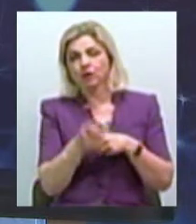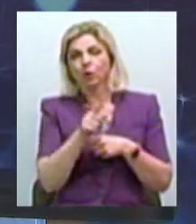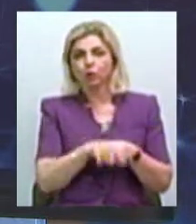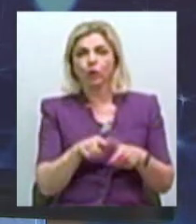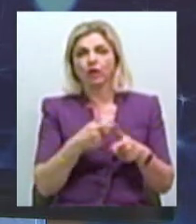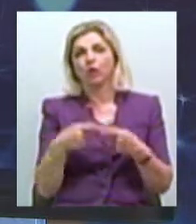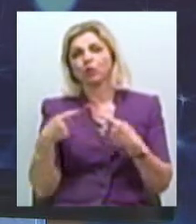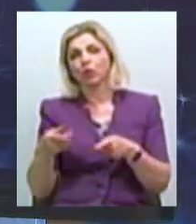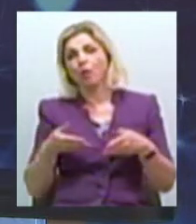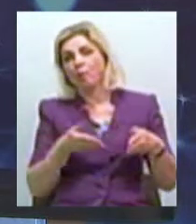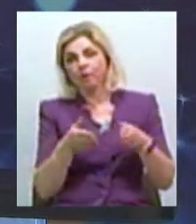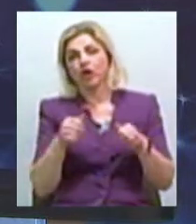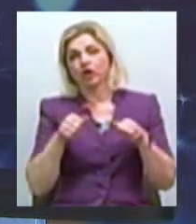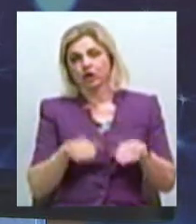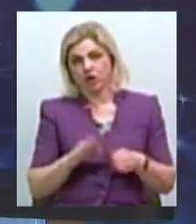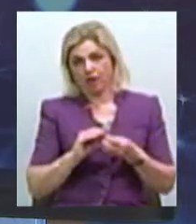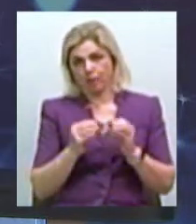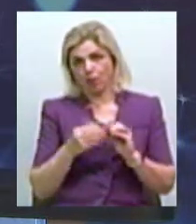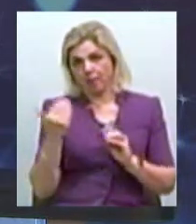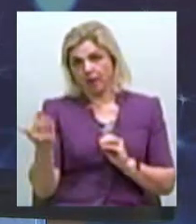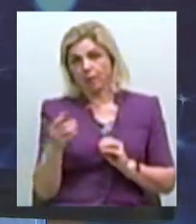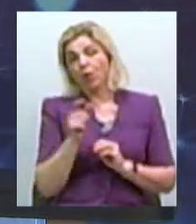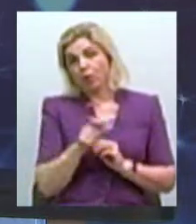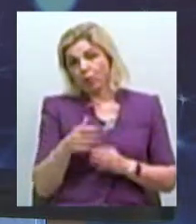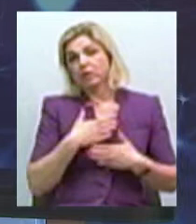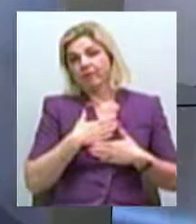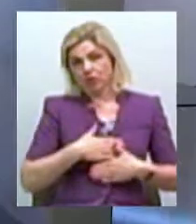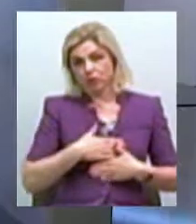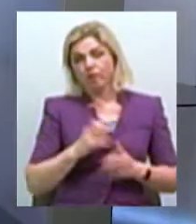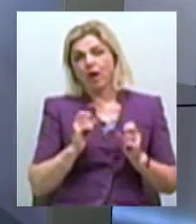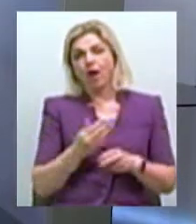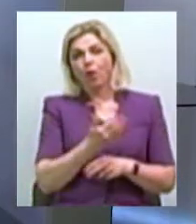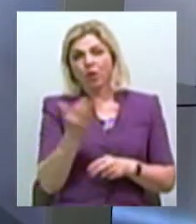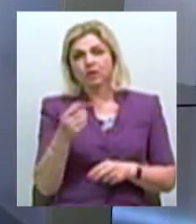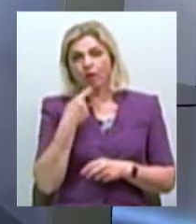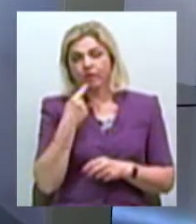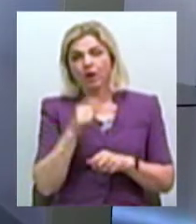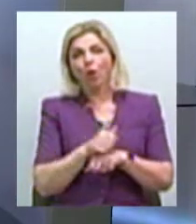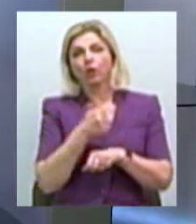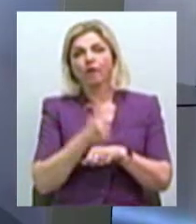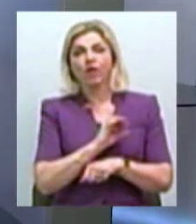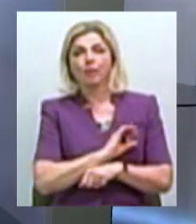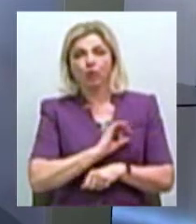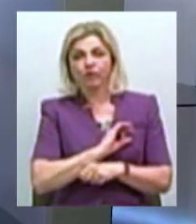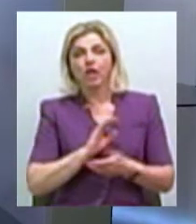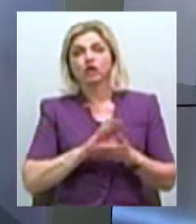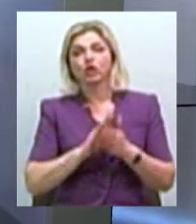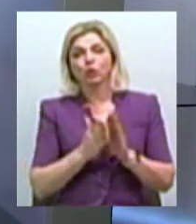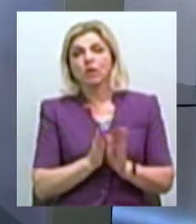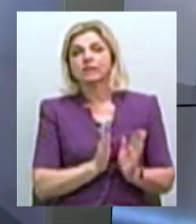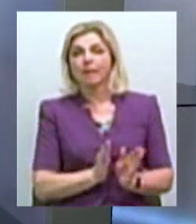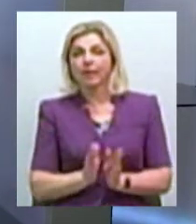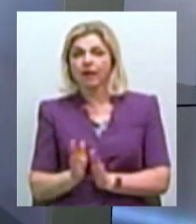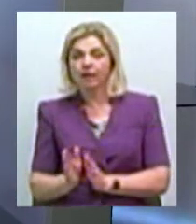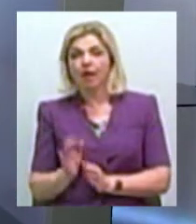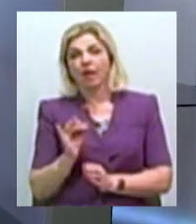шлях вирішення їх проблем. Тобто їх це влаштовує, як вони кажуть, як каже голова профспілки, ситуація все ж таки стабільна. І,